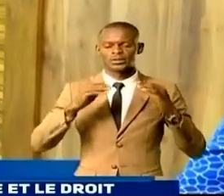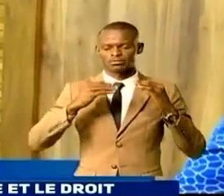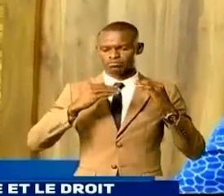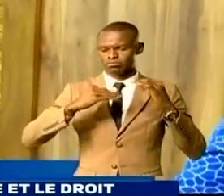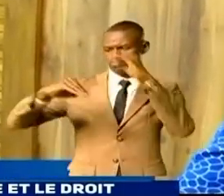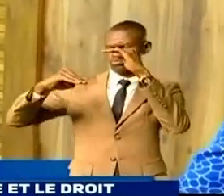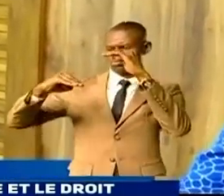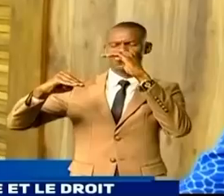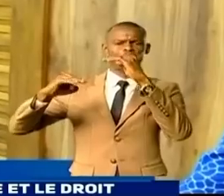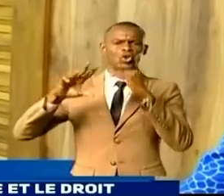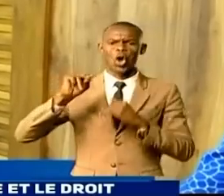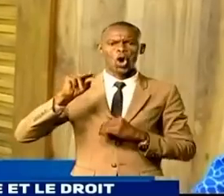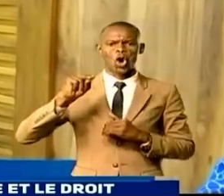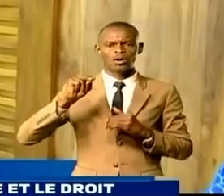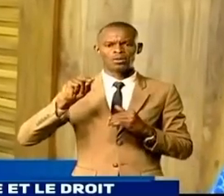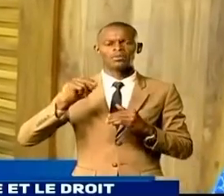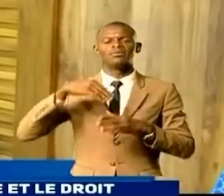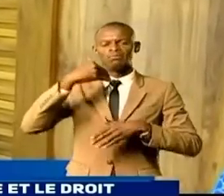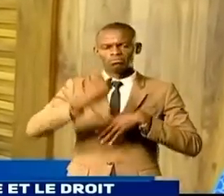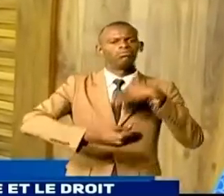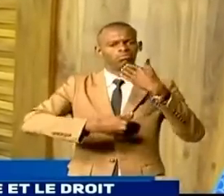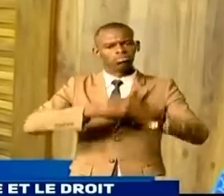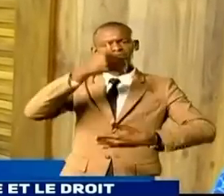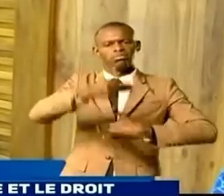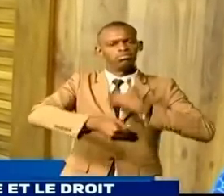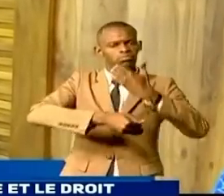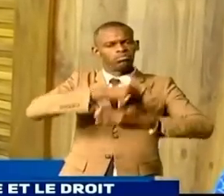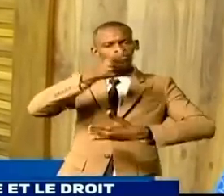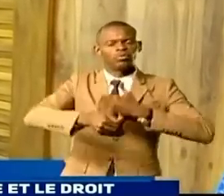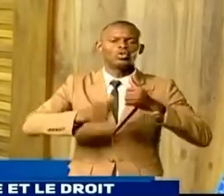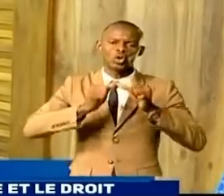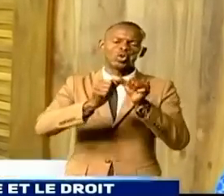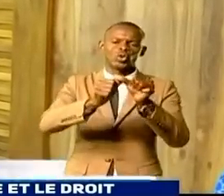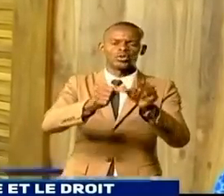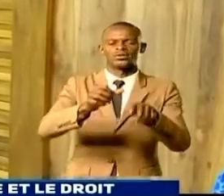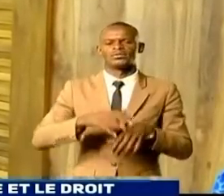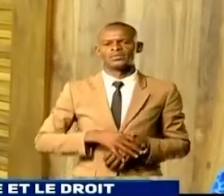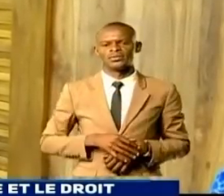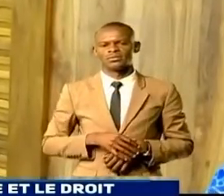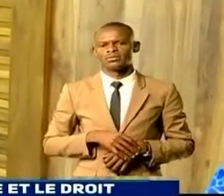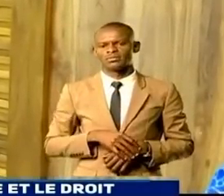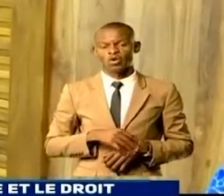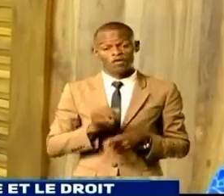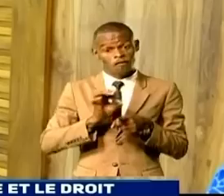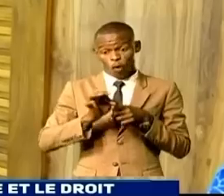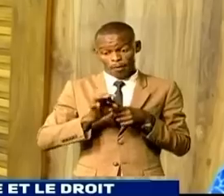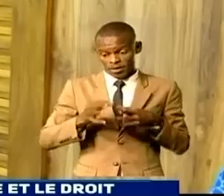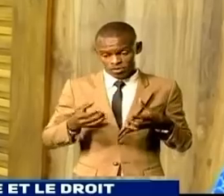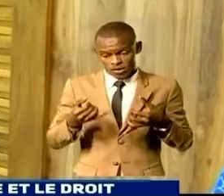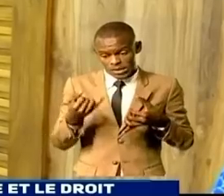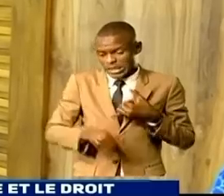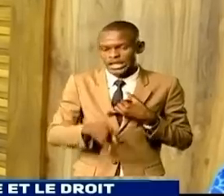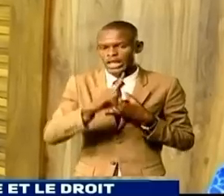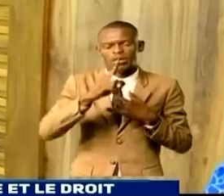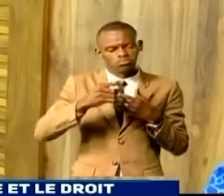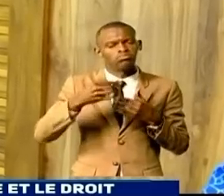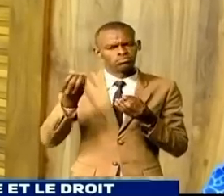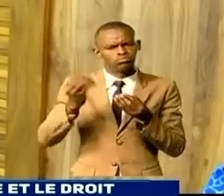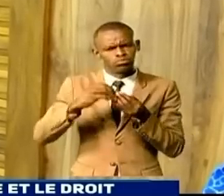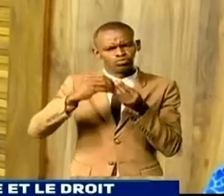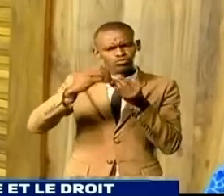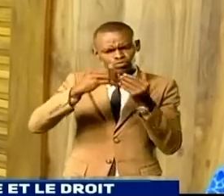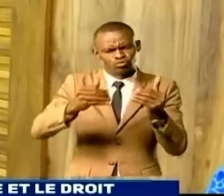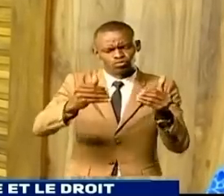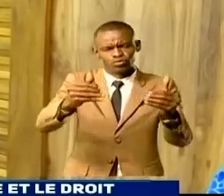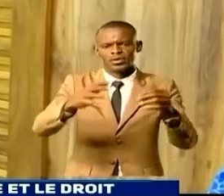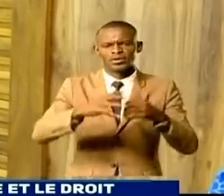Mavinga et ITM organisent. Et je peux vous rassurer que ce n'est pas la dernière. Parce que les thématiques, il y en a beaucoup. Il n'y a pas que la fiscalité, les